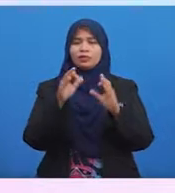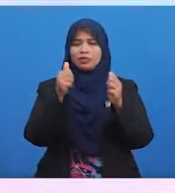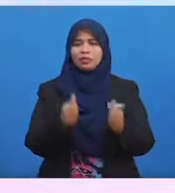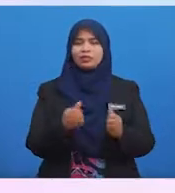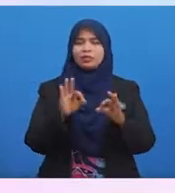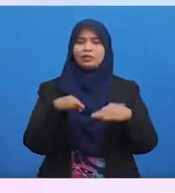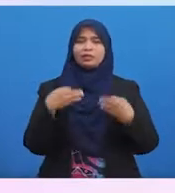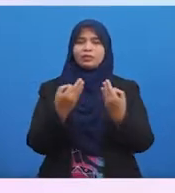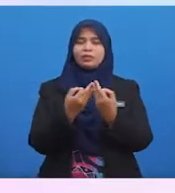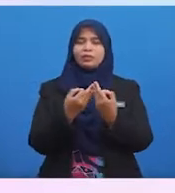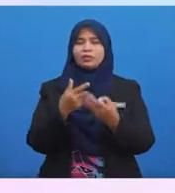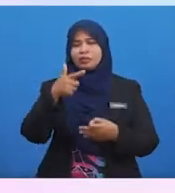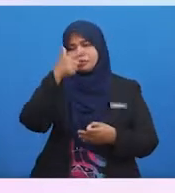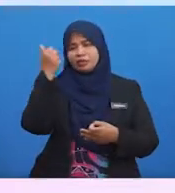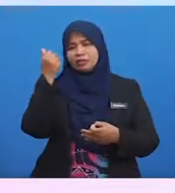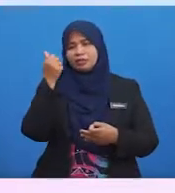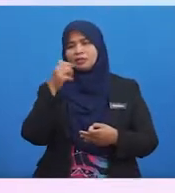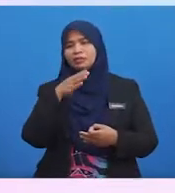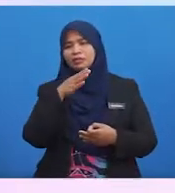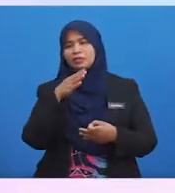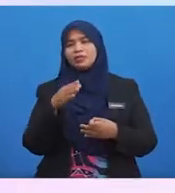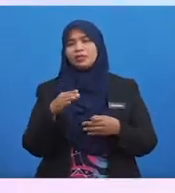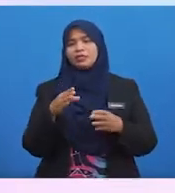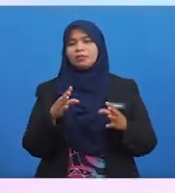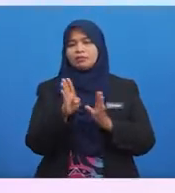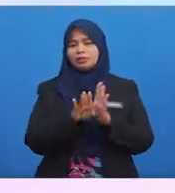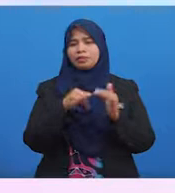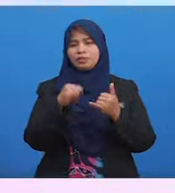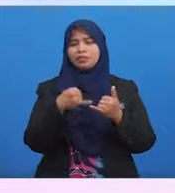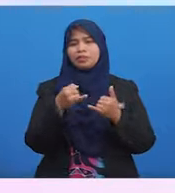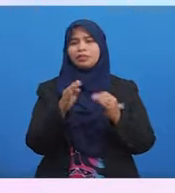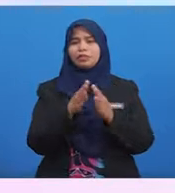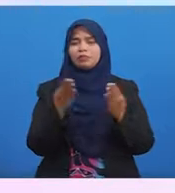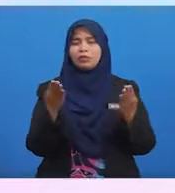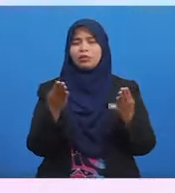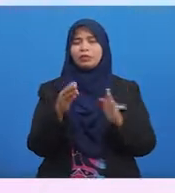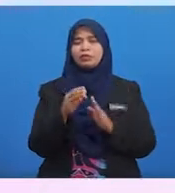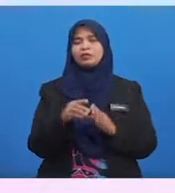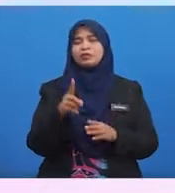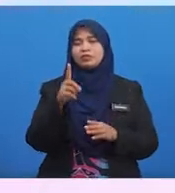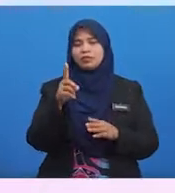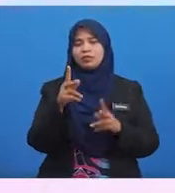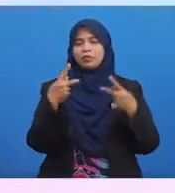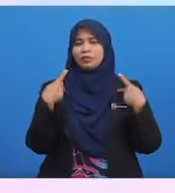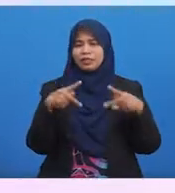Ibu Madi berjaya membunuh ke sebuah kedai King